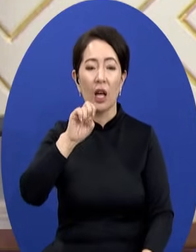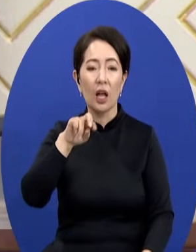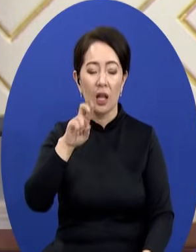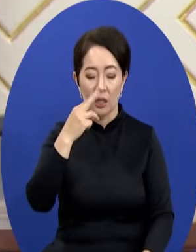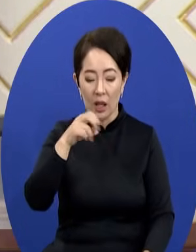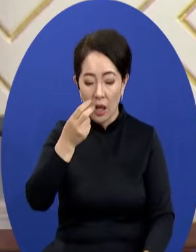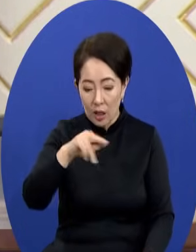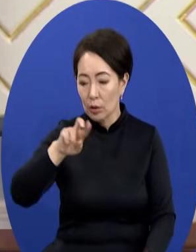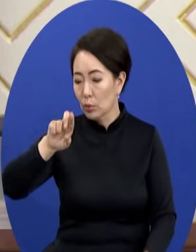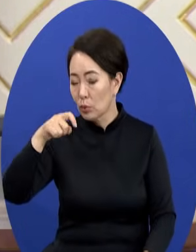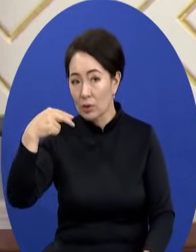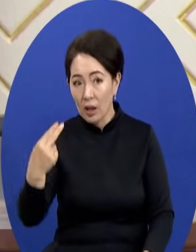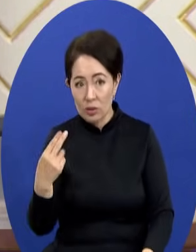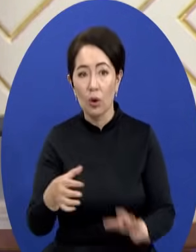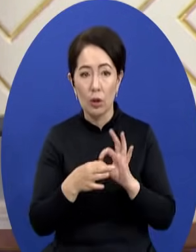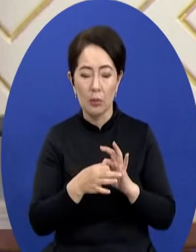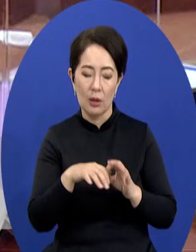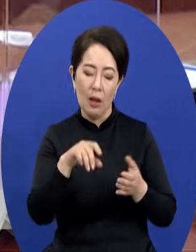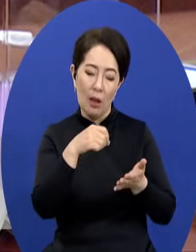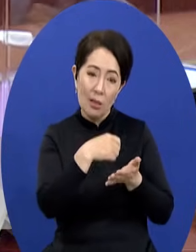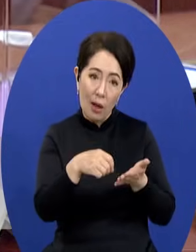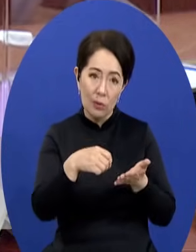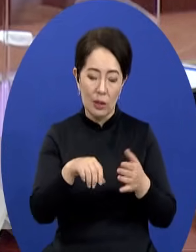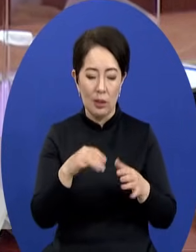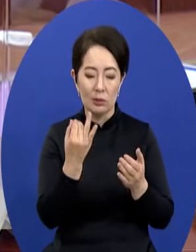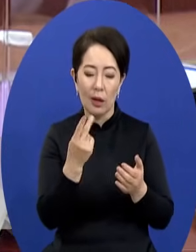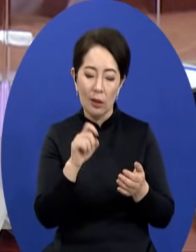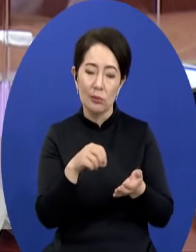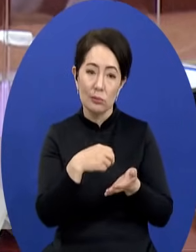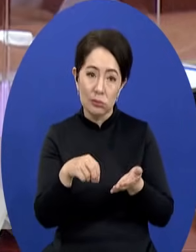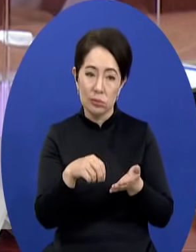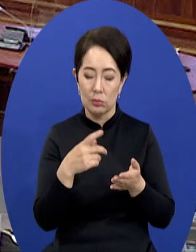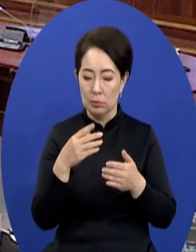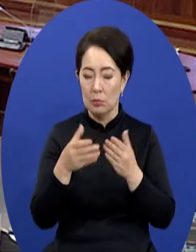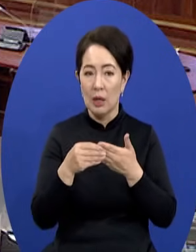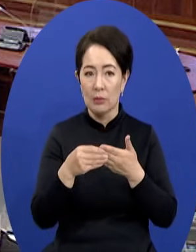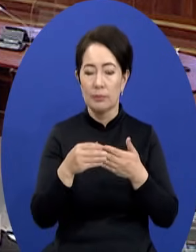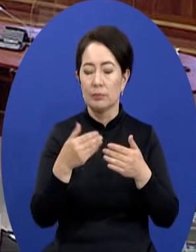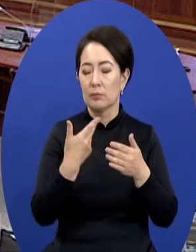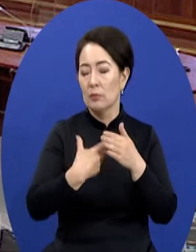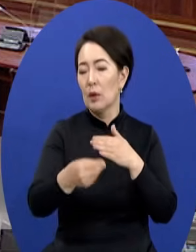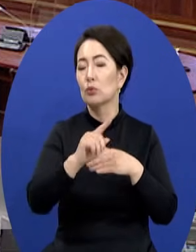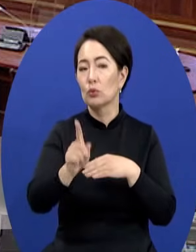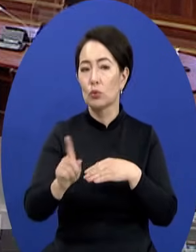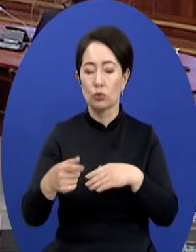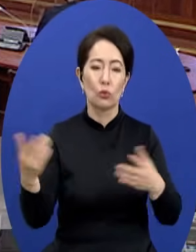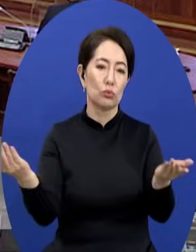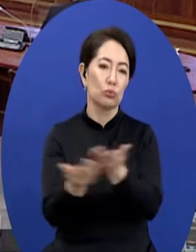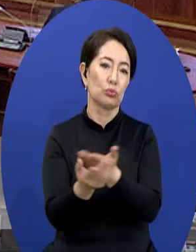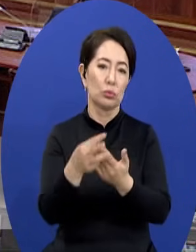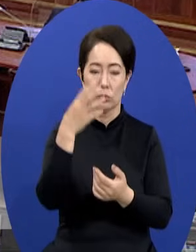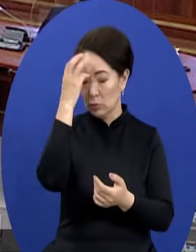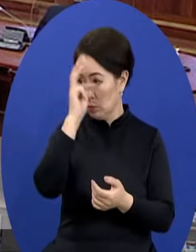бүтцээр гарч байгаа лавлага, цахим гарын үсгээр баталгаажуулсан бичиг баримтыг цаашдаа хүлээн зөвшөөрөх, үүнийг төрийн